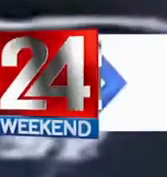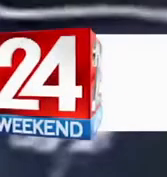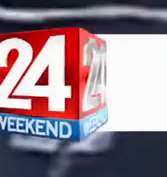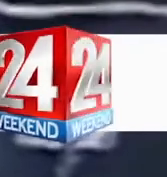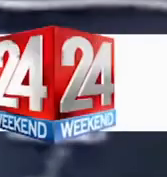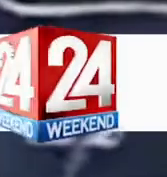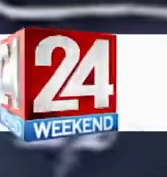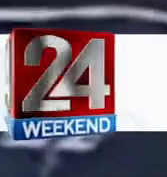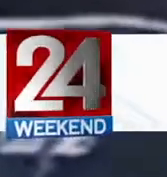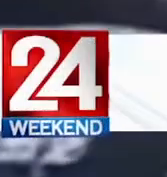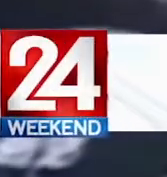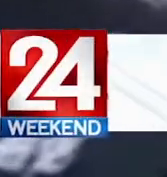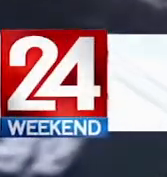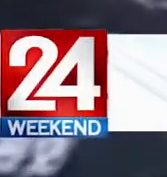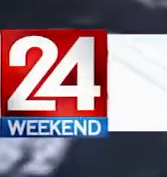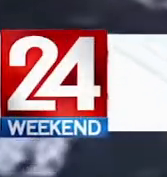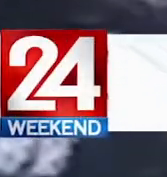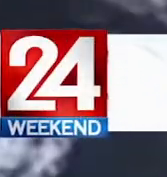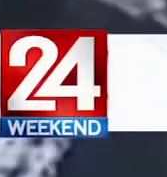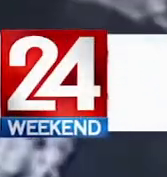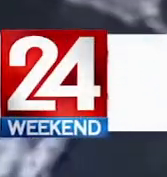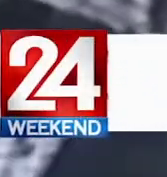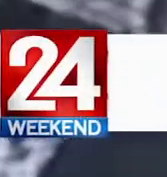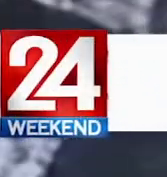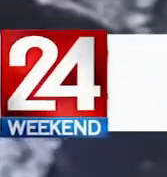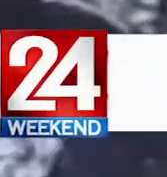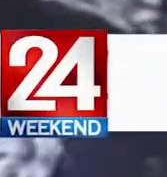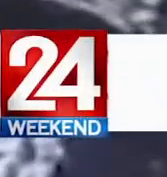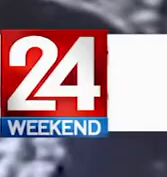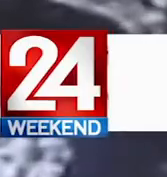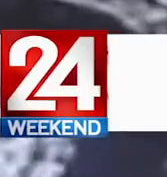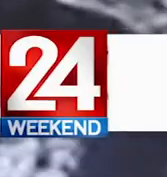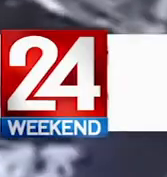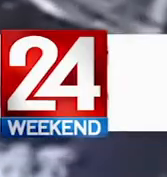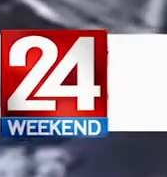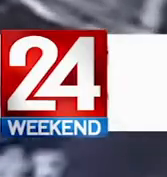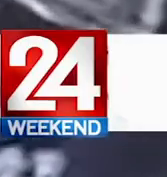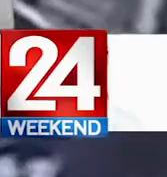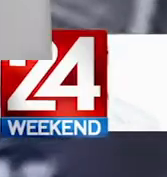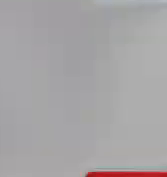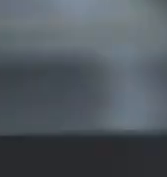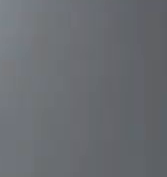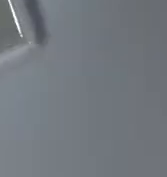Susunod, gwardiya sa isang mall sa Bulacan, pinagpapalo sa ulo.